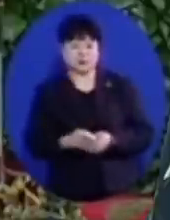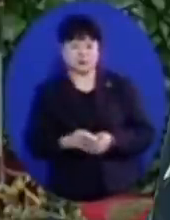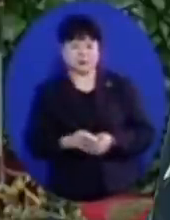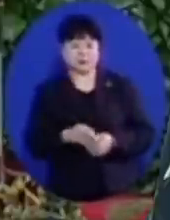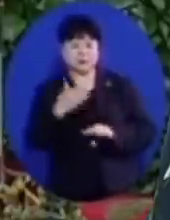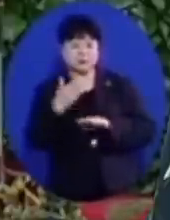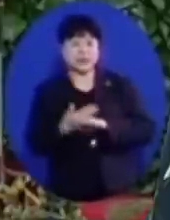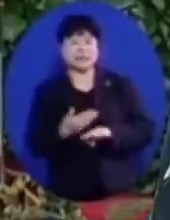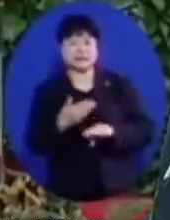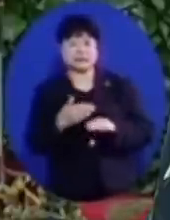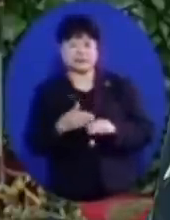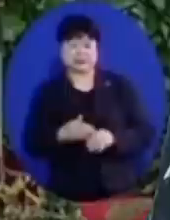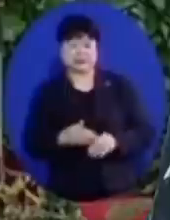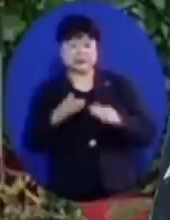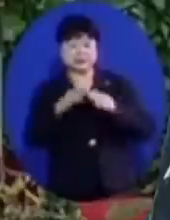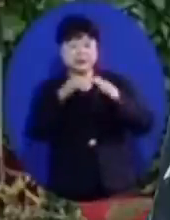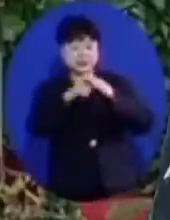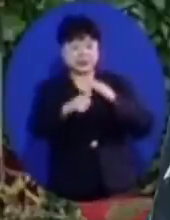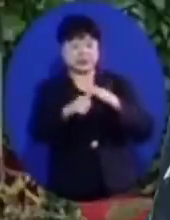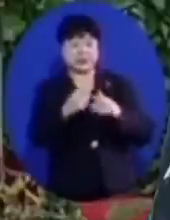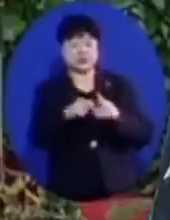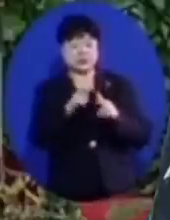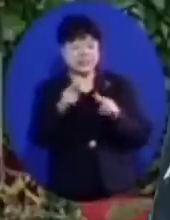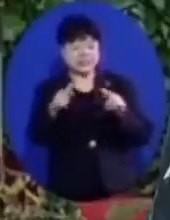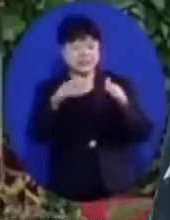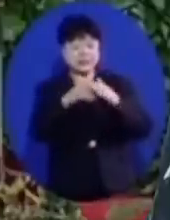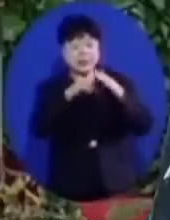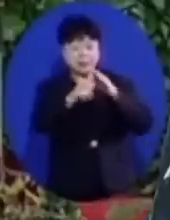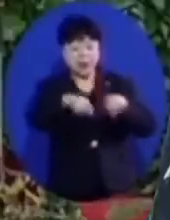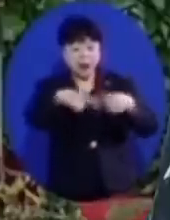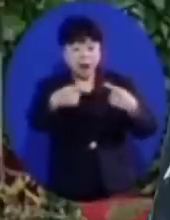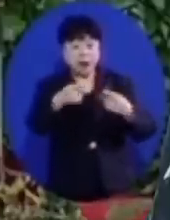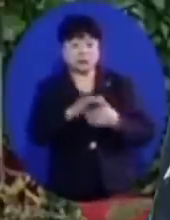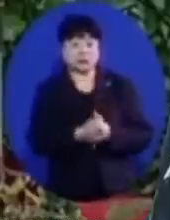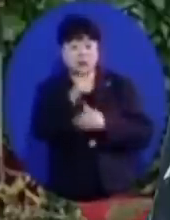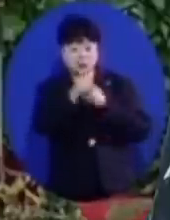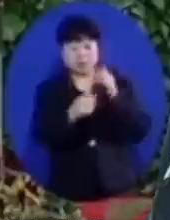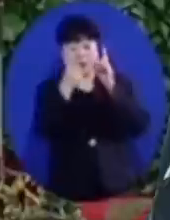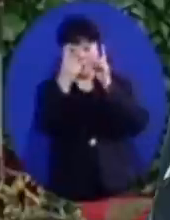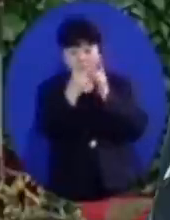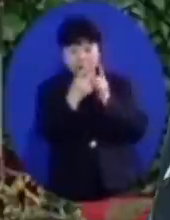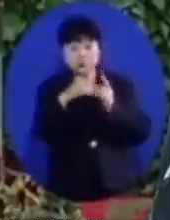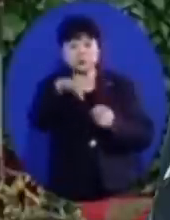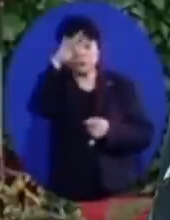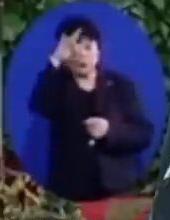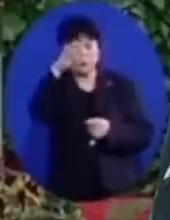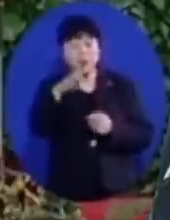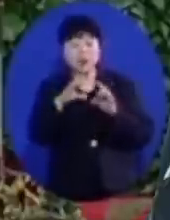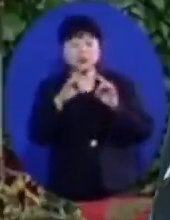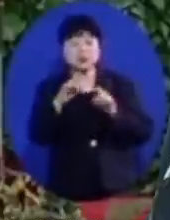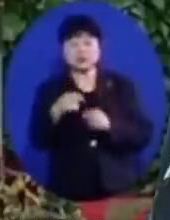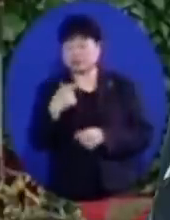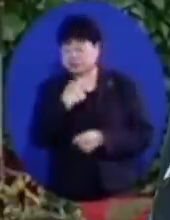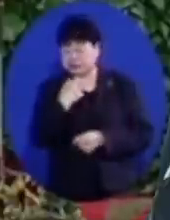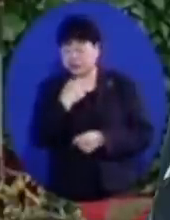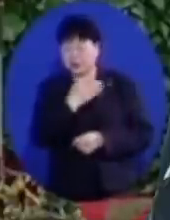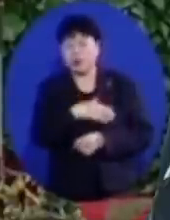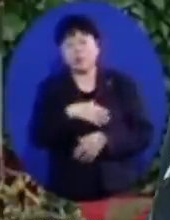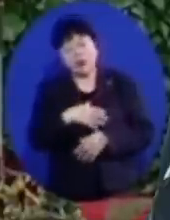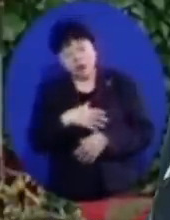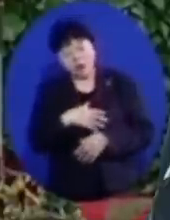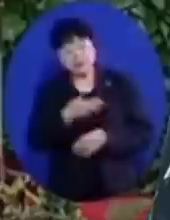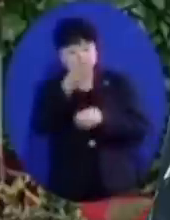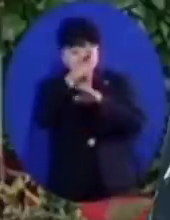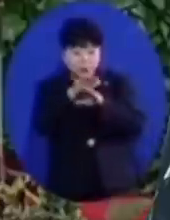가정이었는데 노방전도를 통해 우리 교회 예배 참석하고 하나님을 만났습니다 처음에는 전도를 외면했지만 몸이 약한